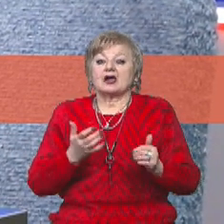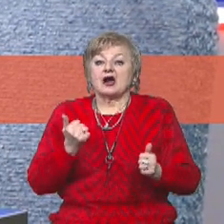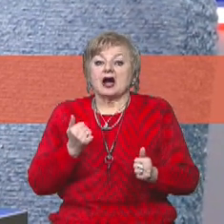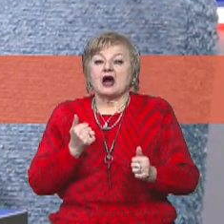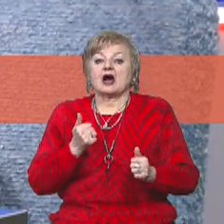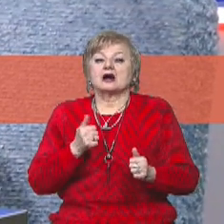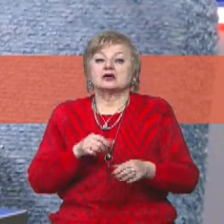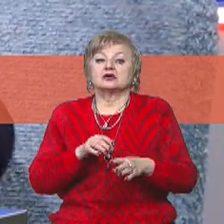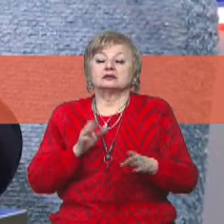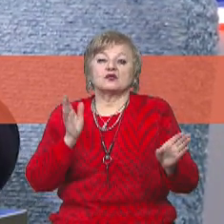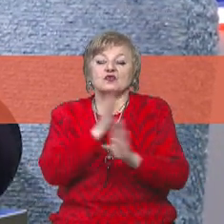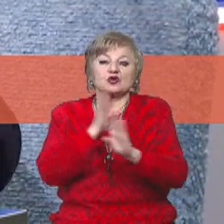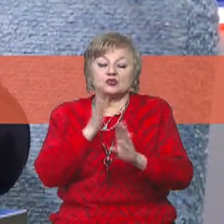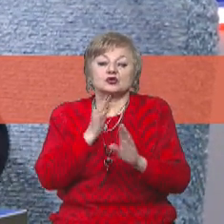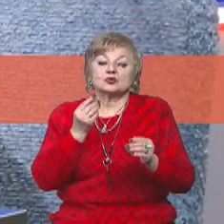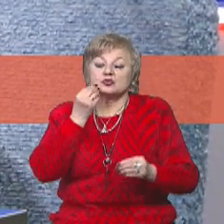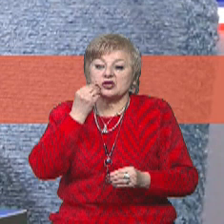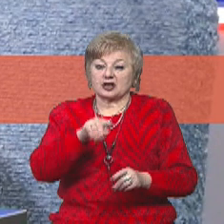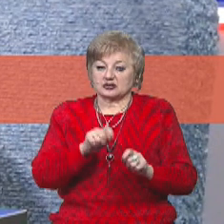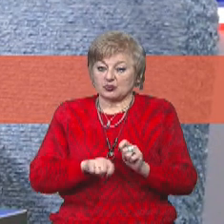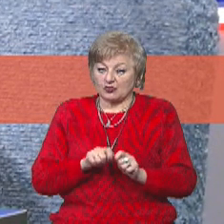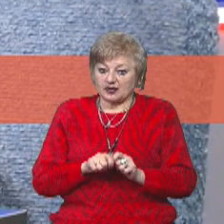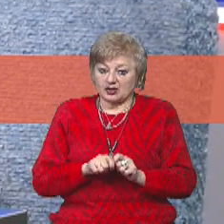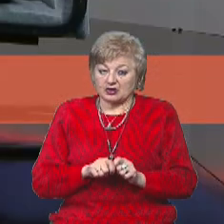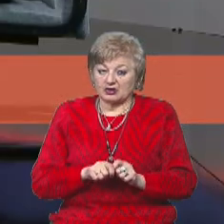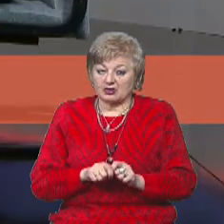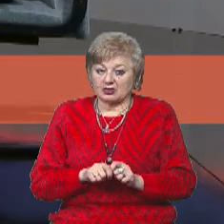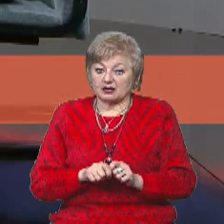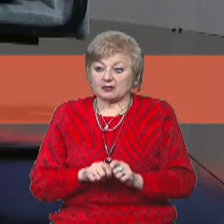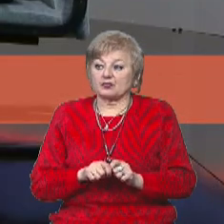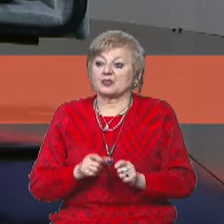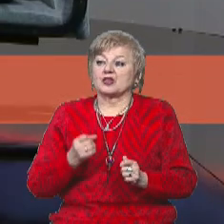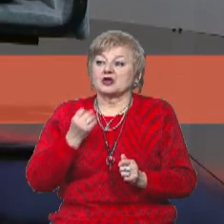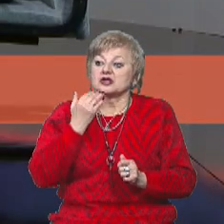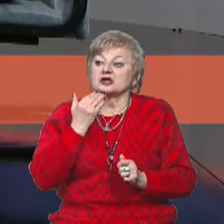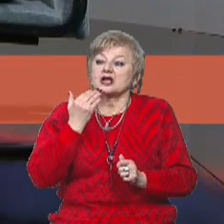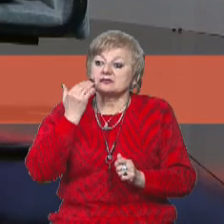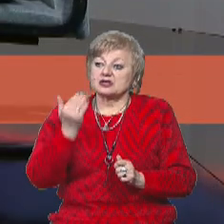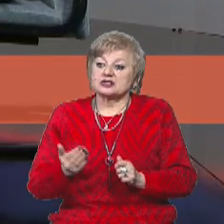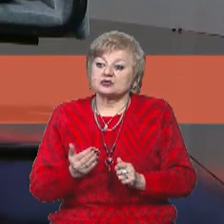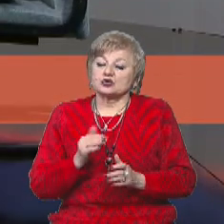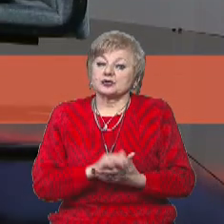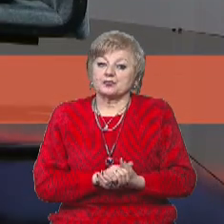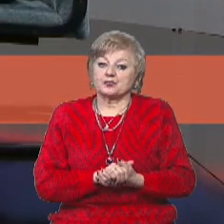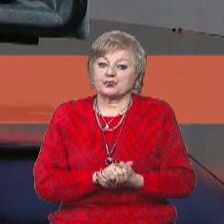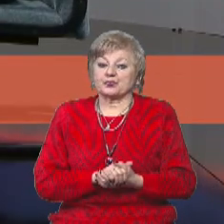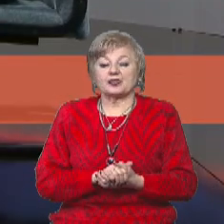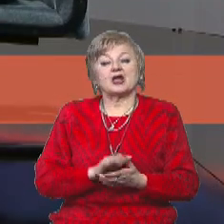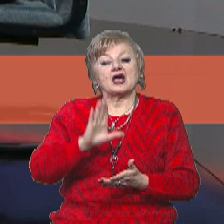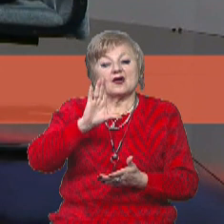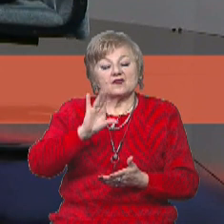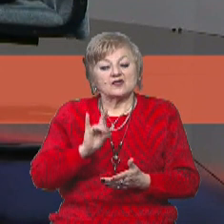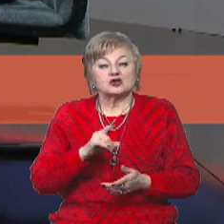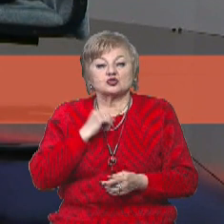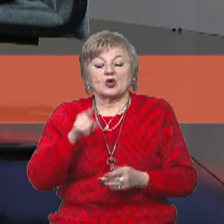якістю повітря в Запоріжжі. Уявити собі, це ж просто мрія. Пане Олександре, до вас питання. Ви, те, про що